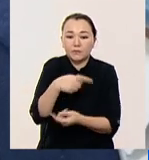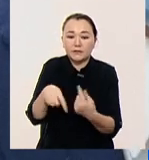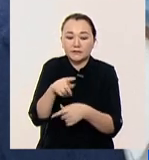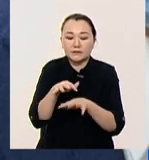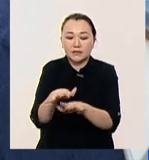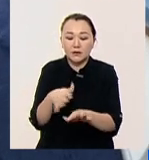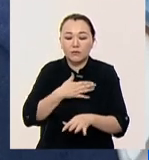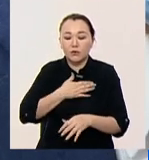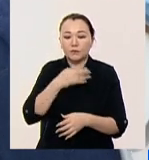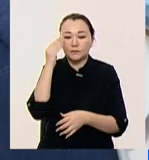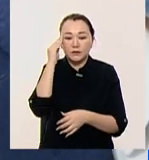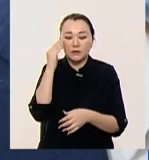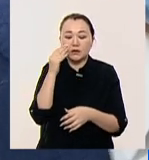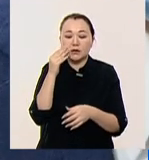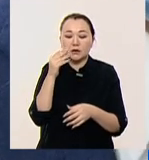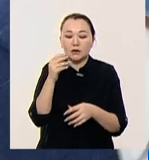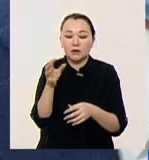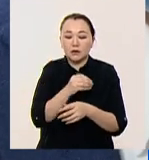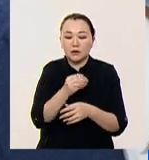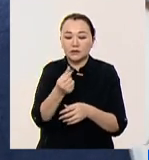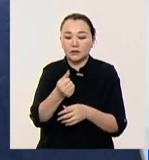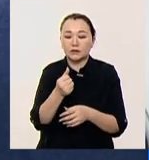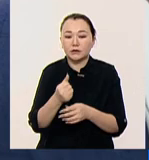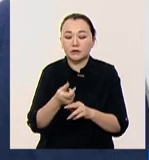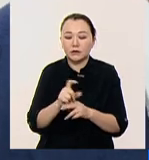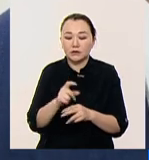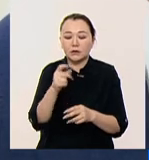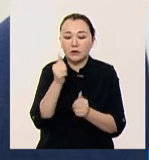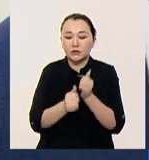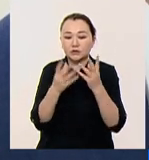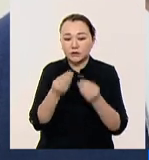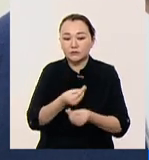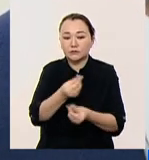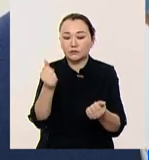Бірақ менің ойым бойынша күнделік келіп отырған ақшаны сол жерден күнделік беріп отыру керек та.